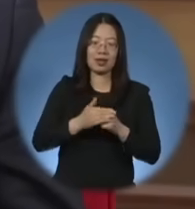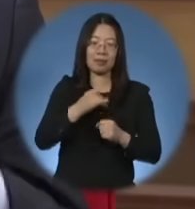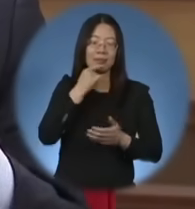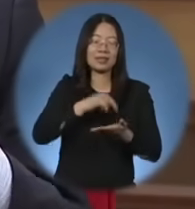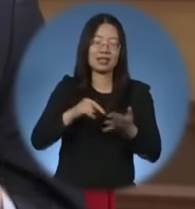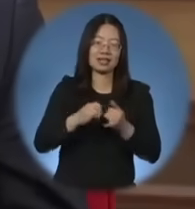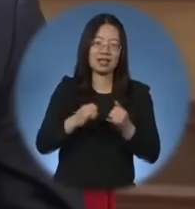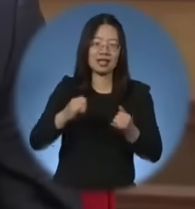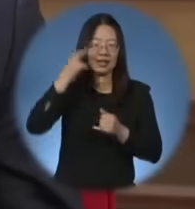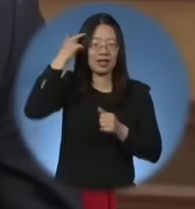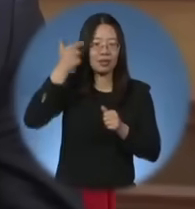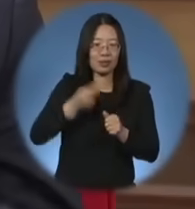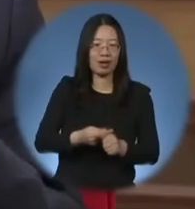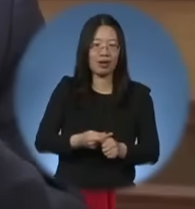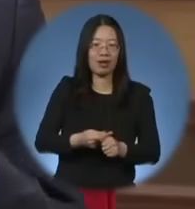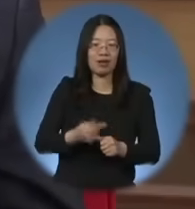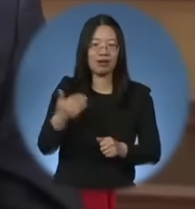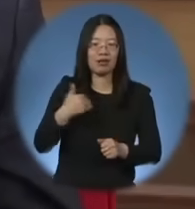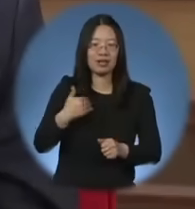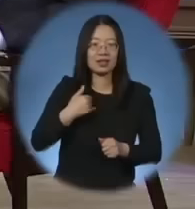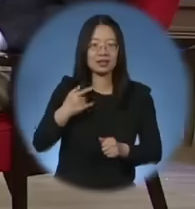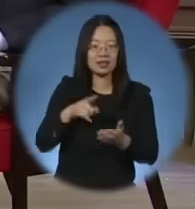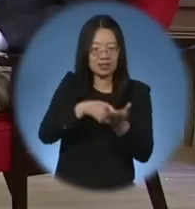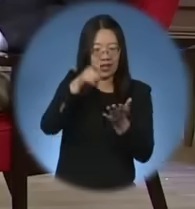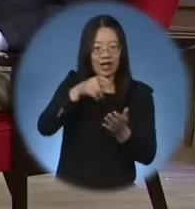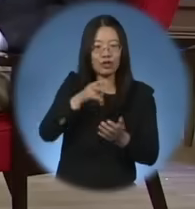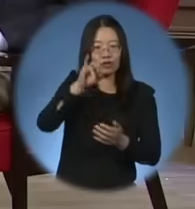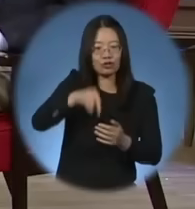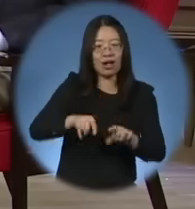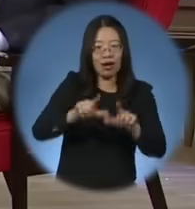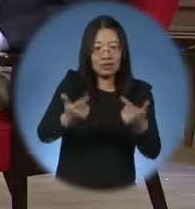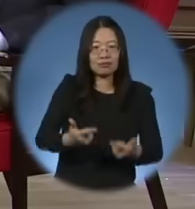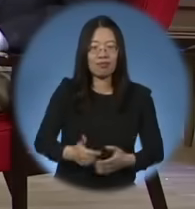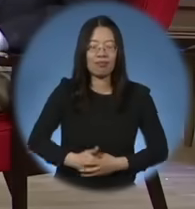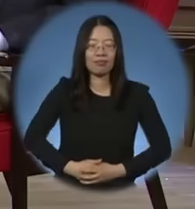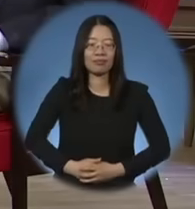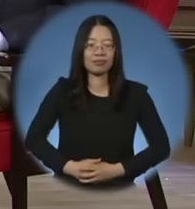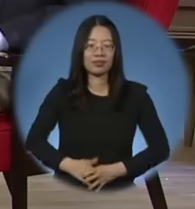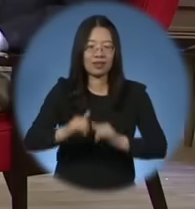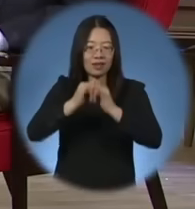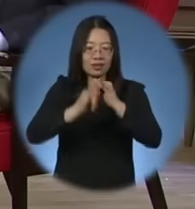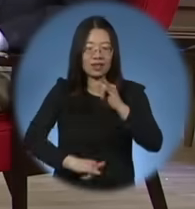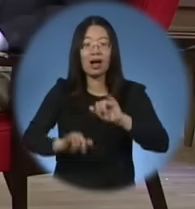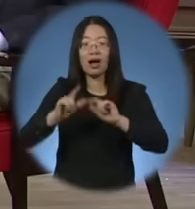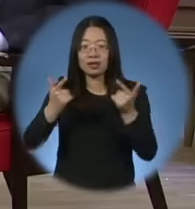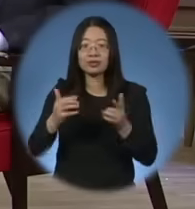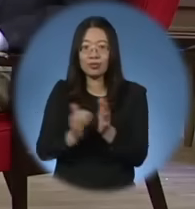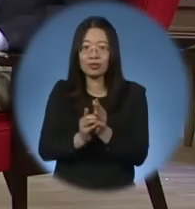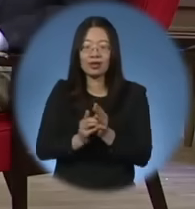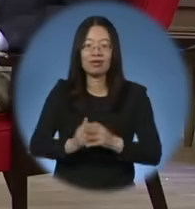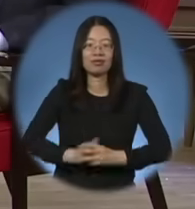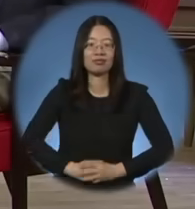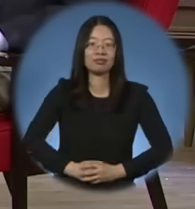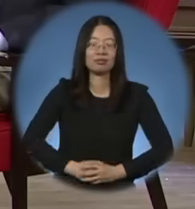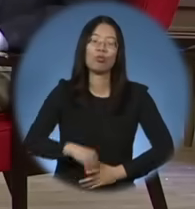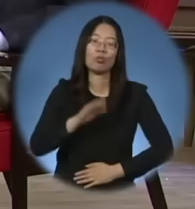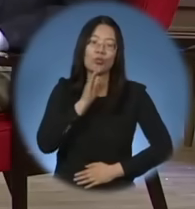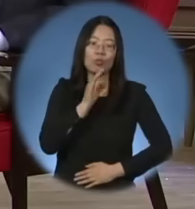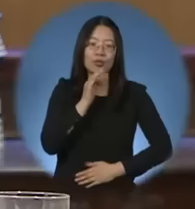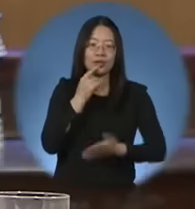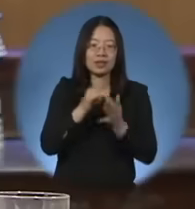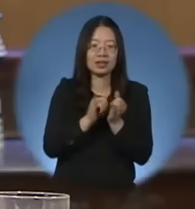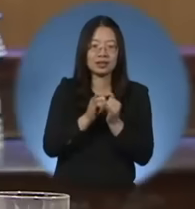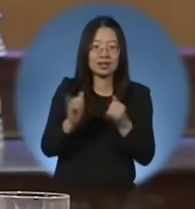그렇죠 피해자네 세우가 아니다 우린 세우가 아니다 그래요 아니 그리고 역사적으로 아니었다네 그래요